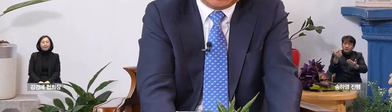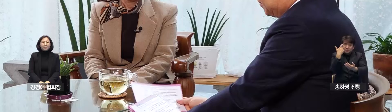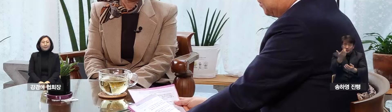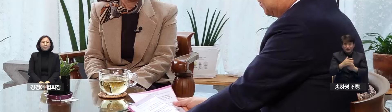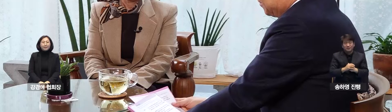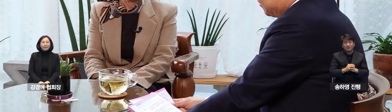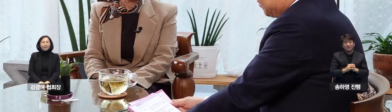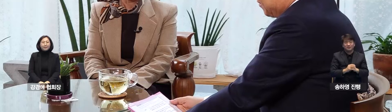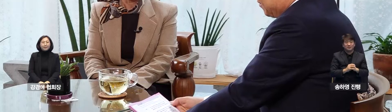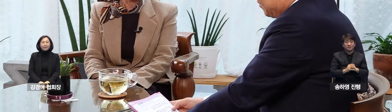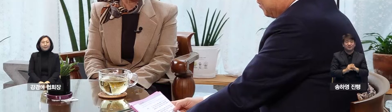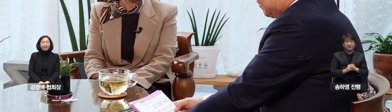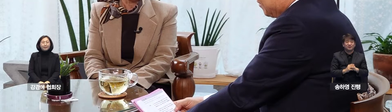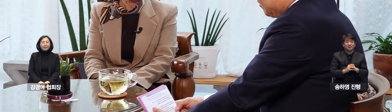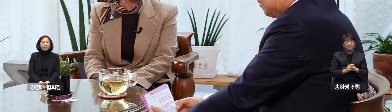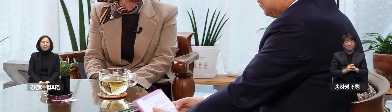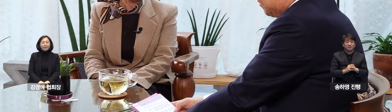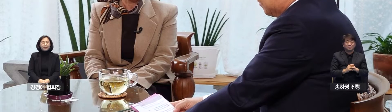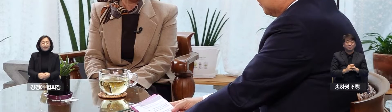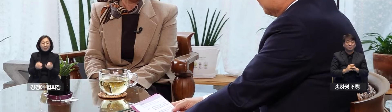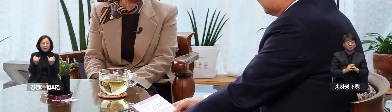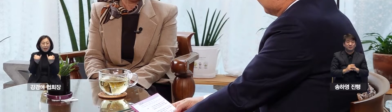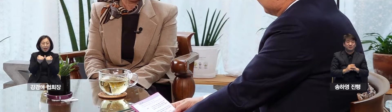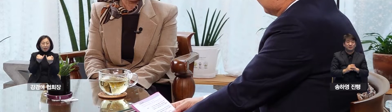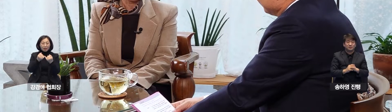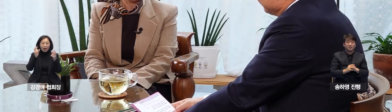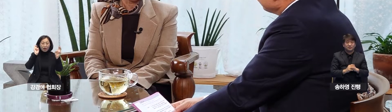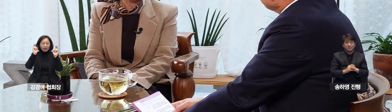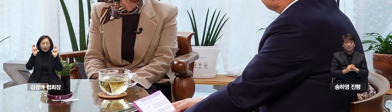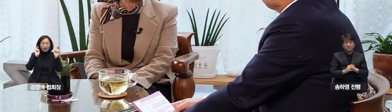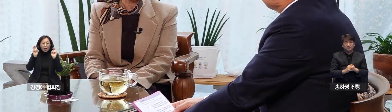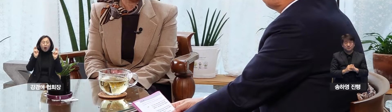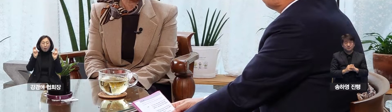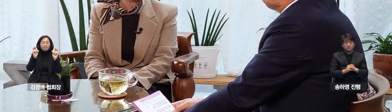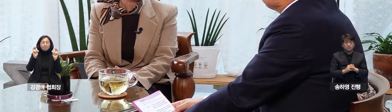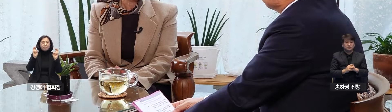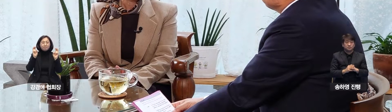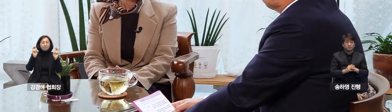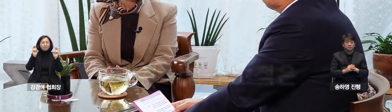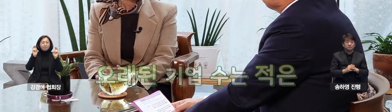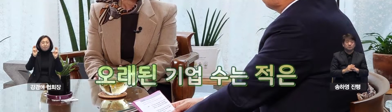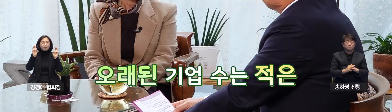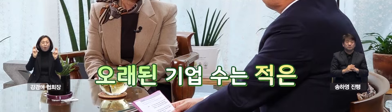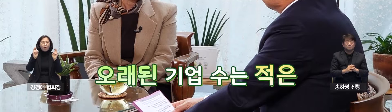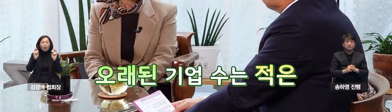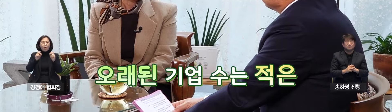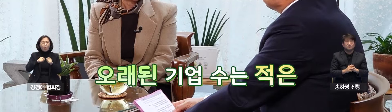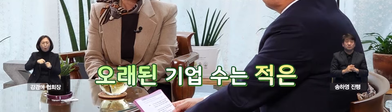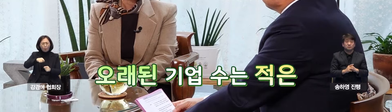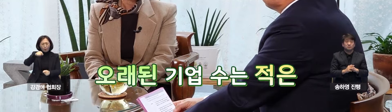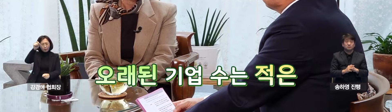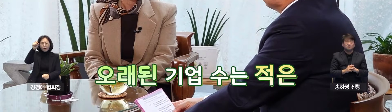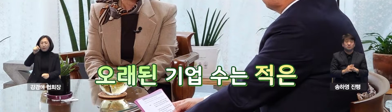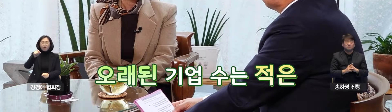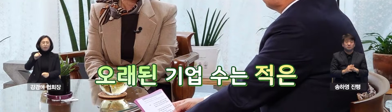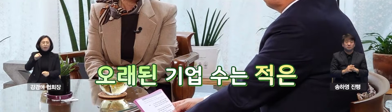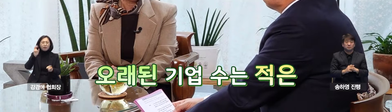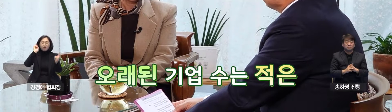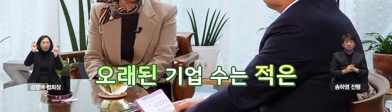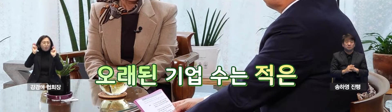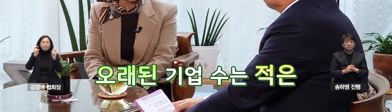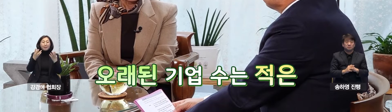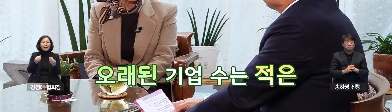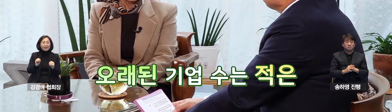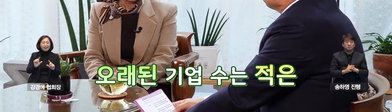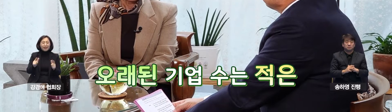그러니까 일단은 여성 기업들로서 지금 사실은 오래된 기업들이 많지는 않습니다.